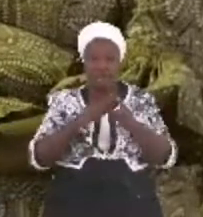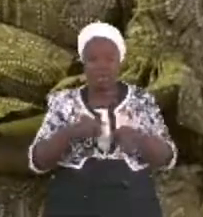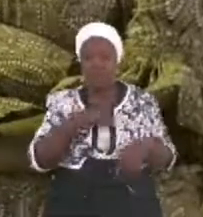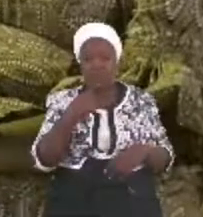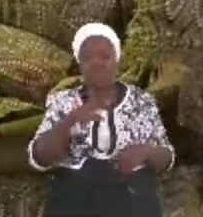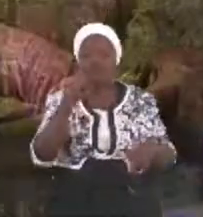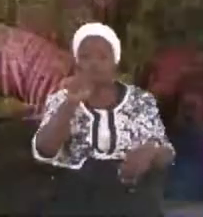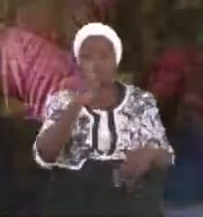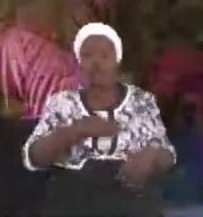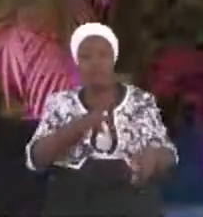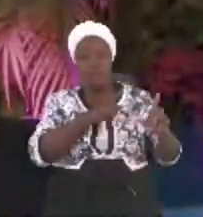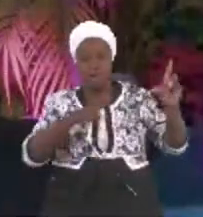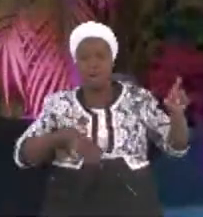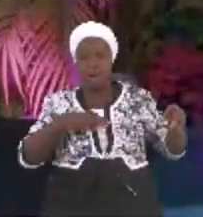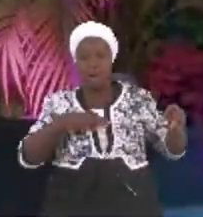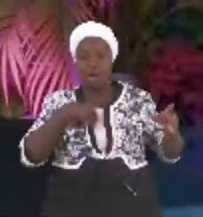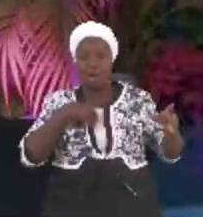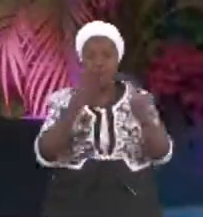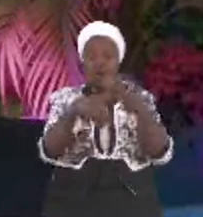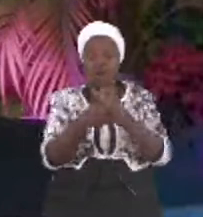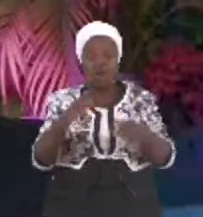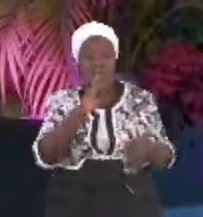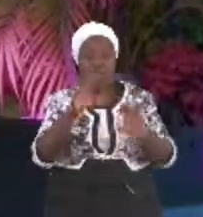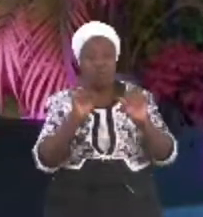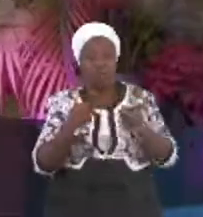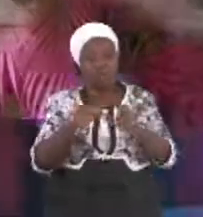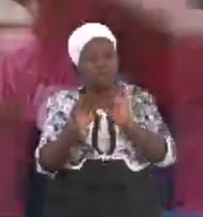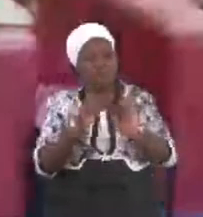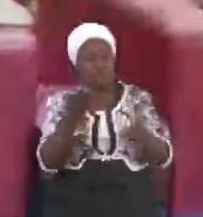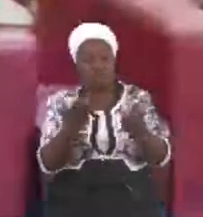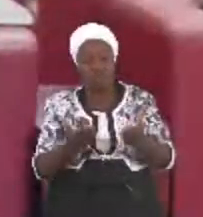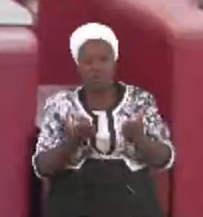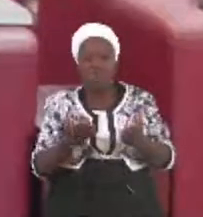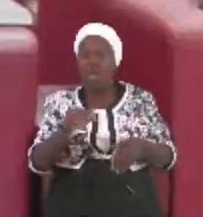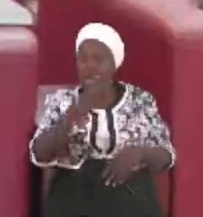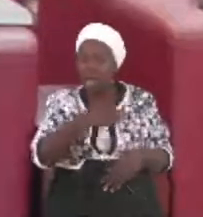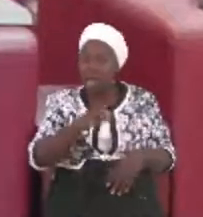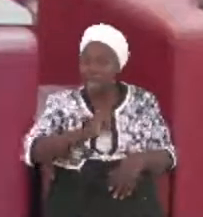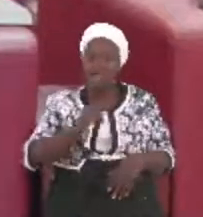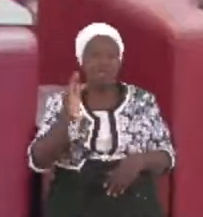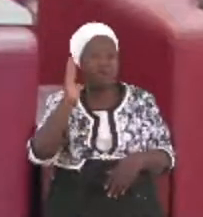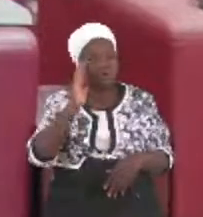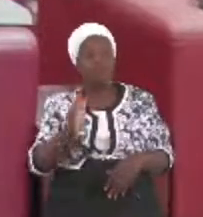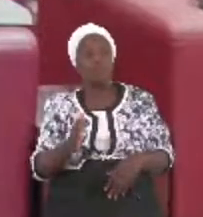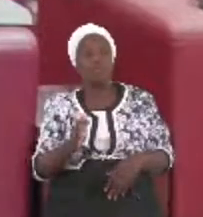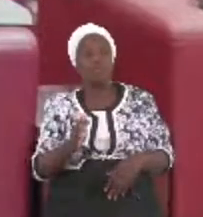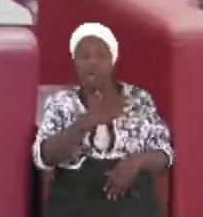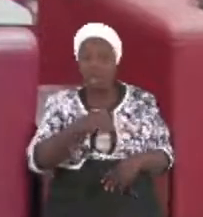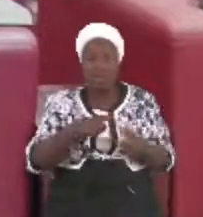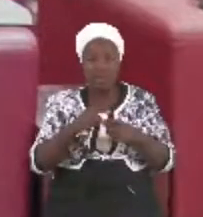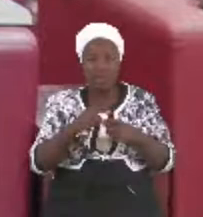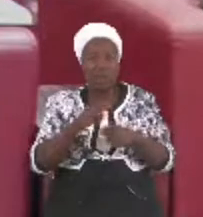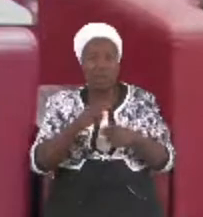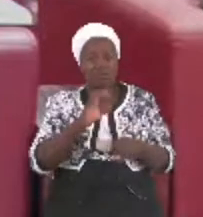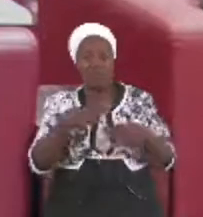Seigneur, et avec toi, tout est possible. Si tu le veux, et il le veut, tu peux me guérir, tu peux me